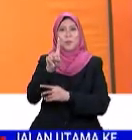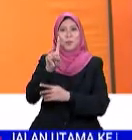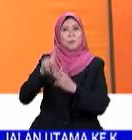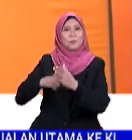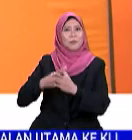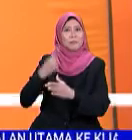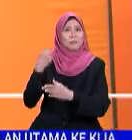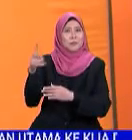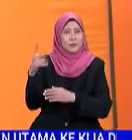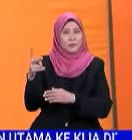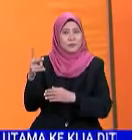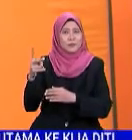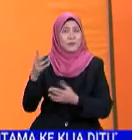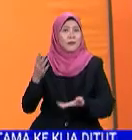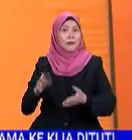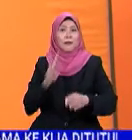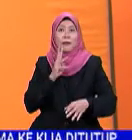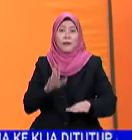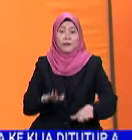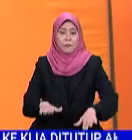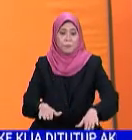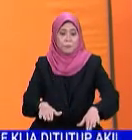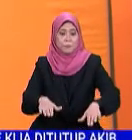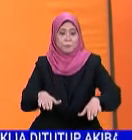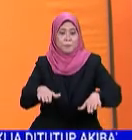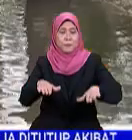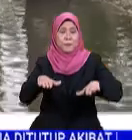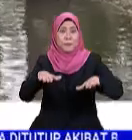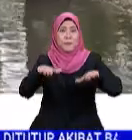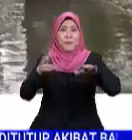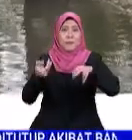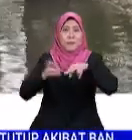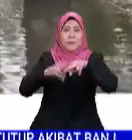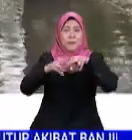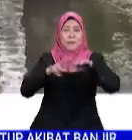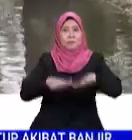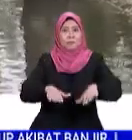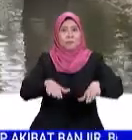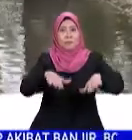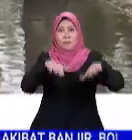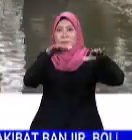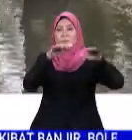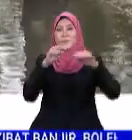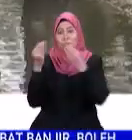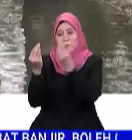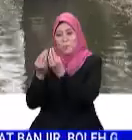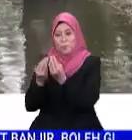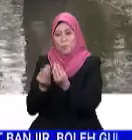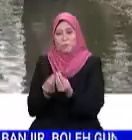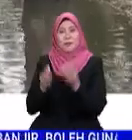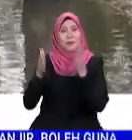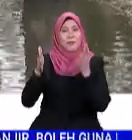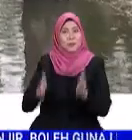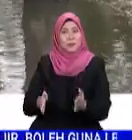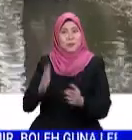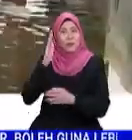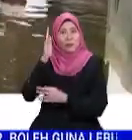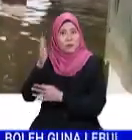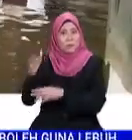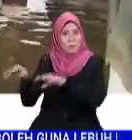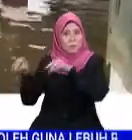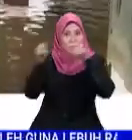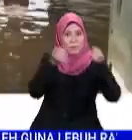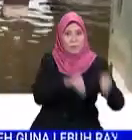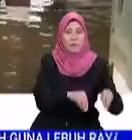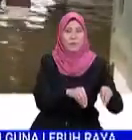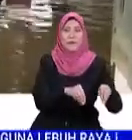ini, kita jangkakan paras air akan semakin meningkat. Dan dijangka jumlah penduduk yang akan dipindahkan juga